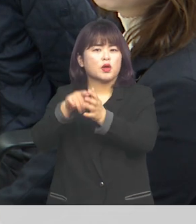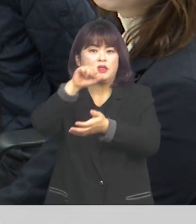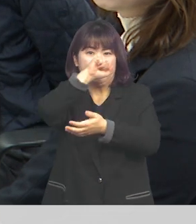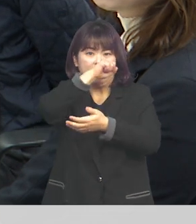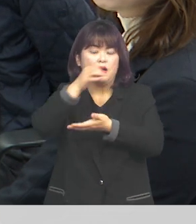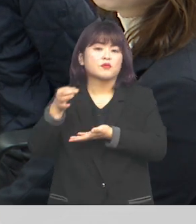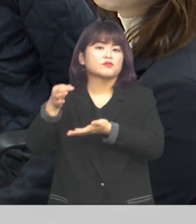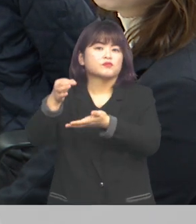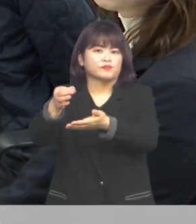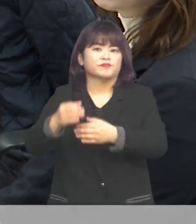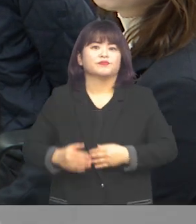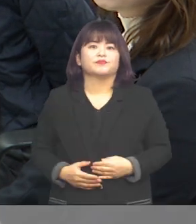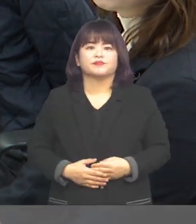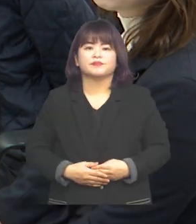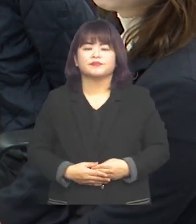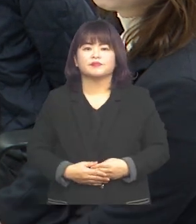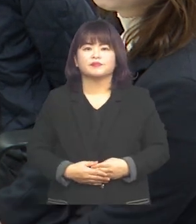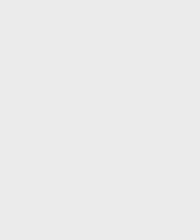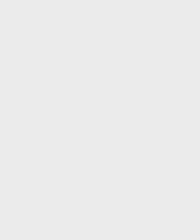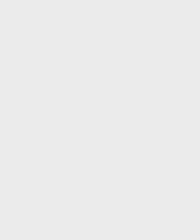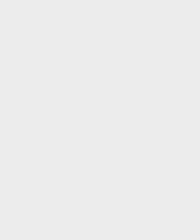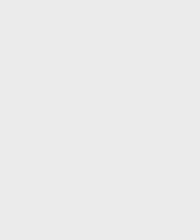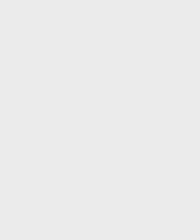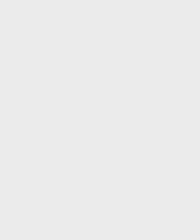구축 사업비 지원 등이 이뤄집니다.